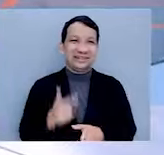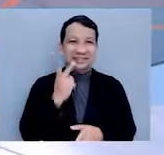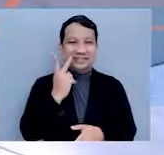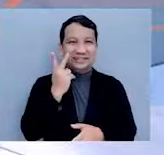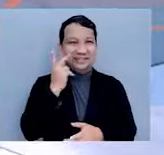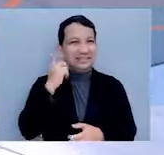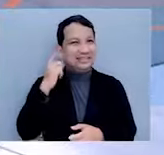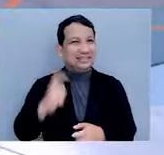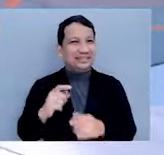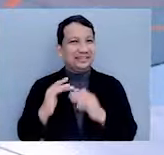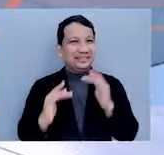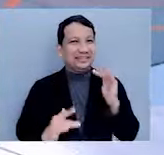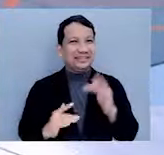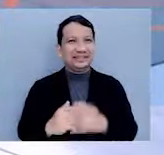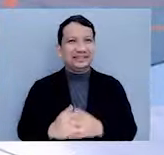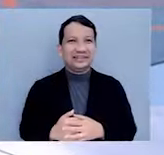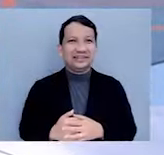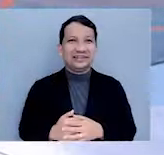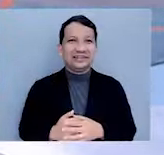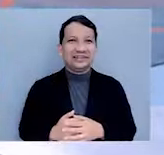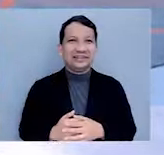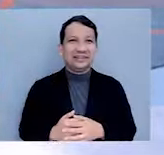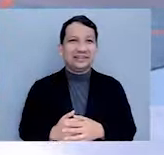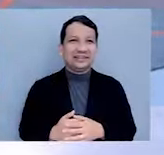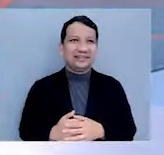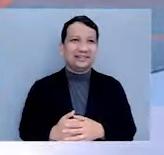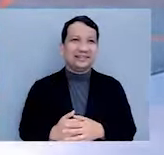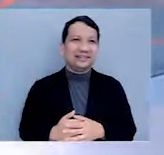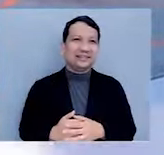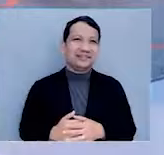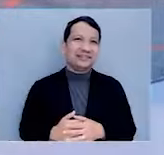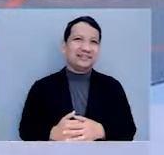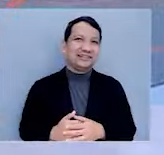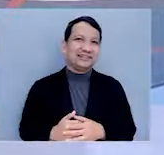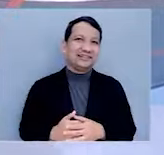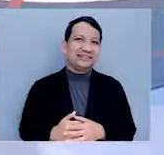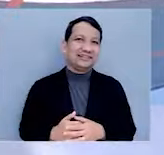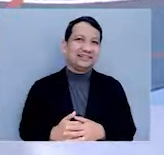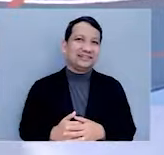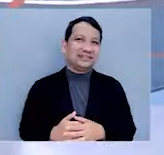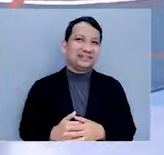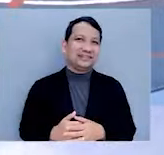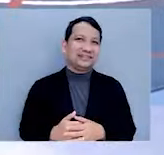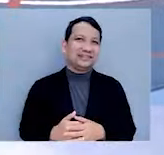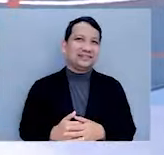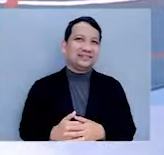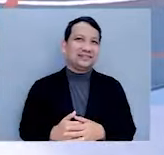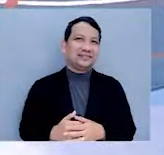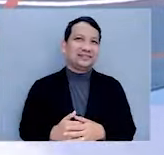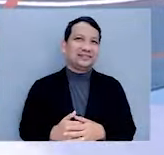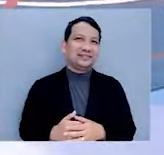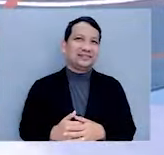May specific weight. Yeah, kasi ito. Ang sabi, kailangan mo raw mag-diet.